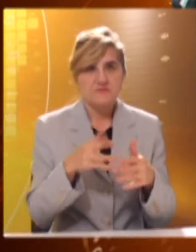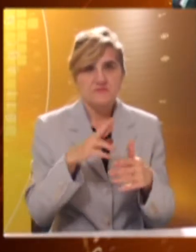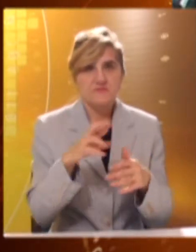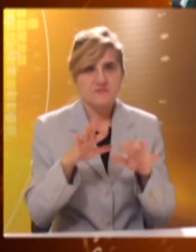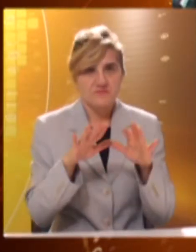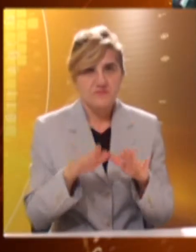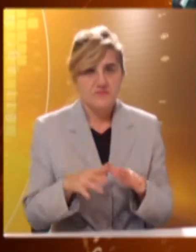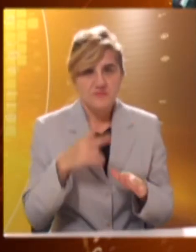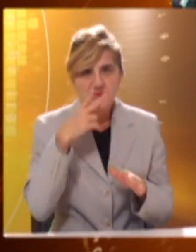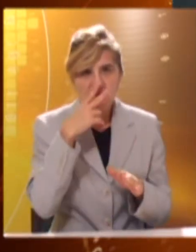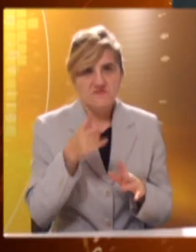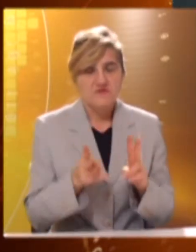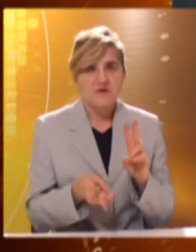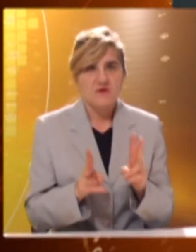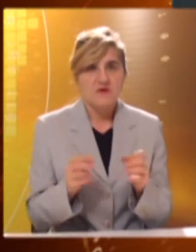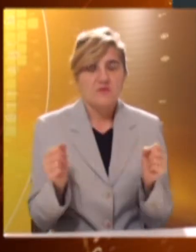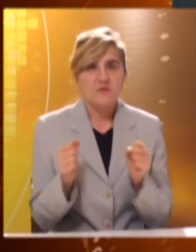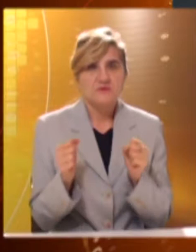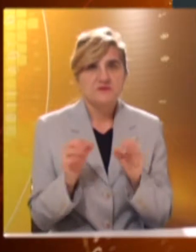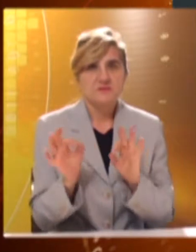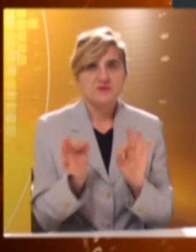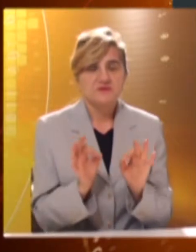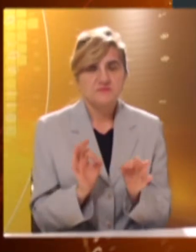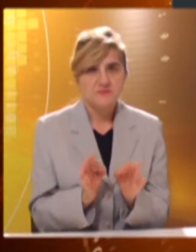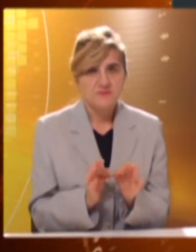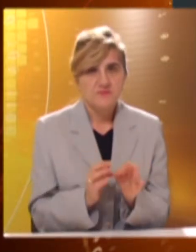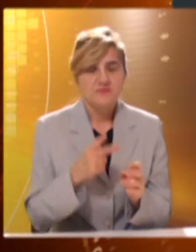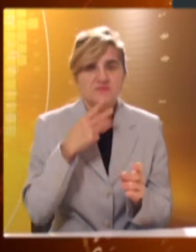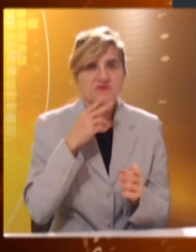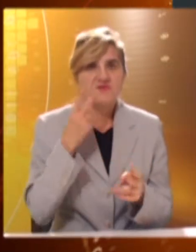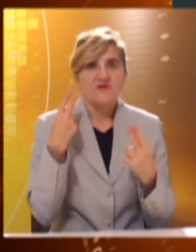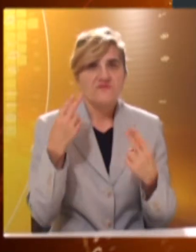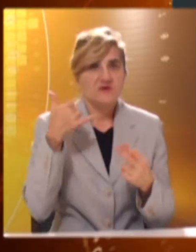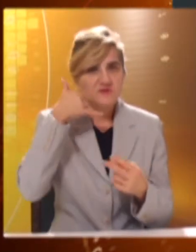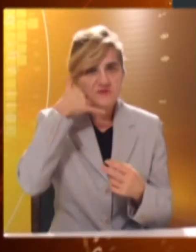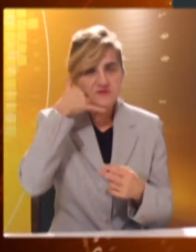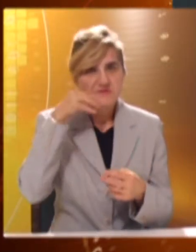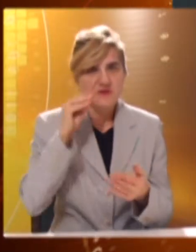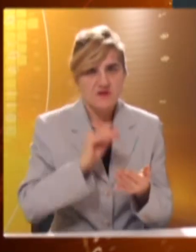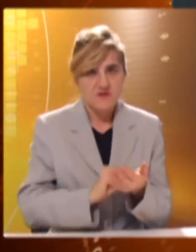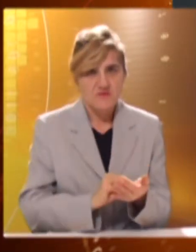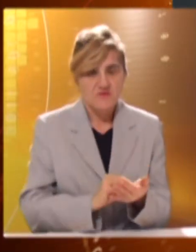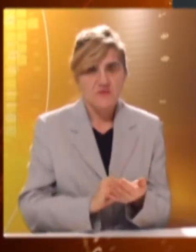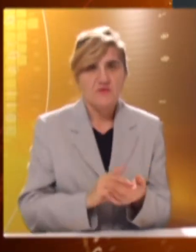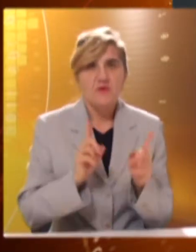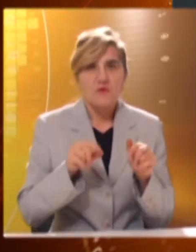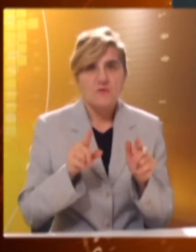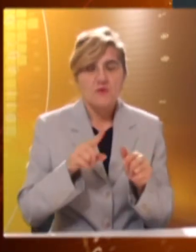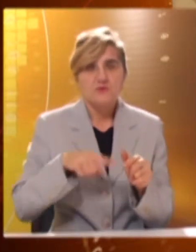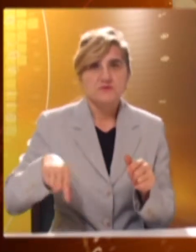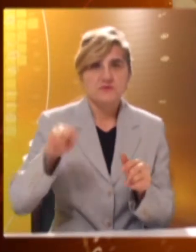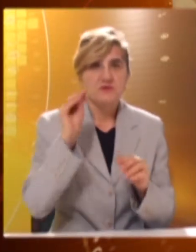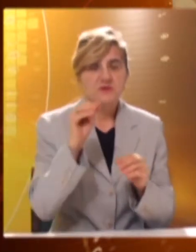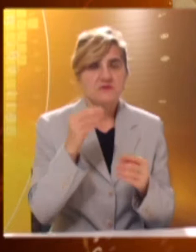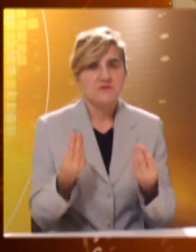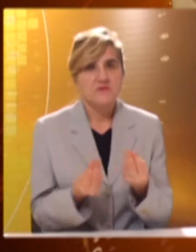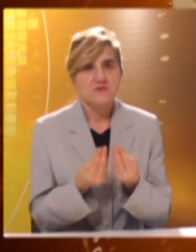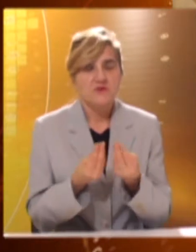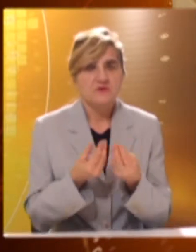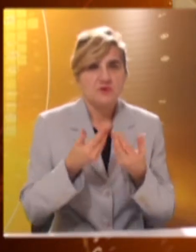i Zelenilo informišu o radu zimske službe, a na sajtu će biti istaknuti i važni brojevi telefona. Preko ovih brojeva građani će moći da ukažu i na